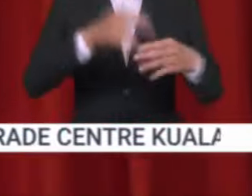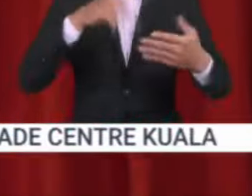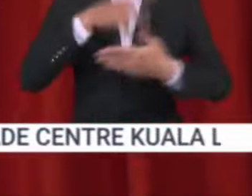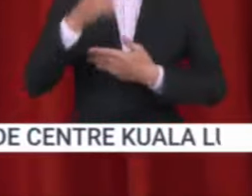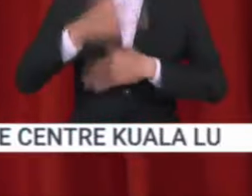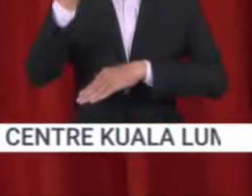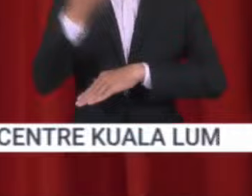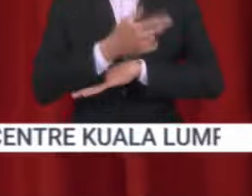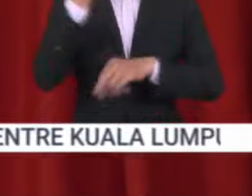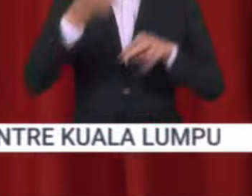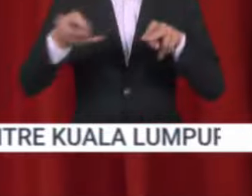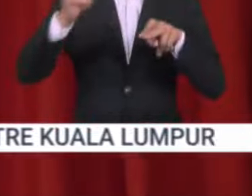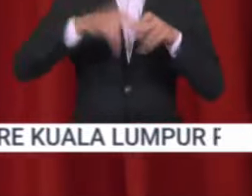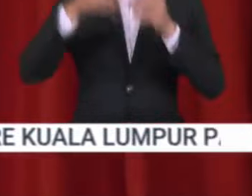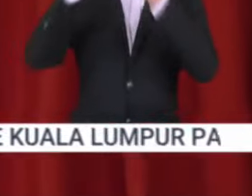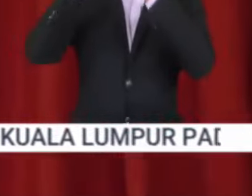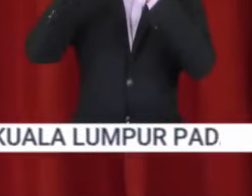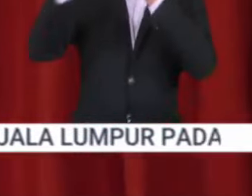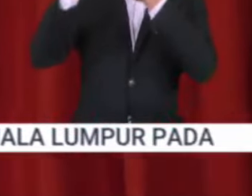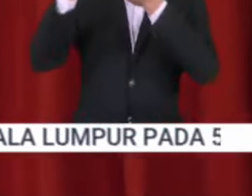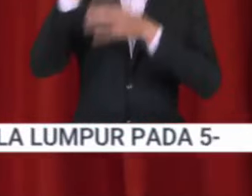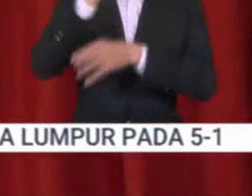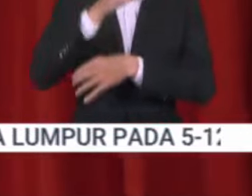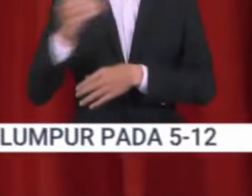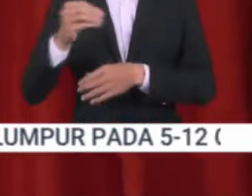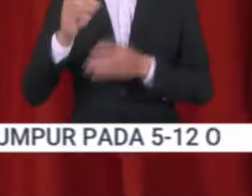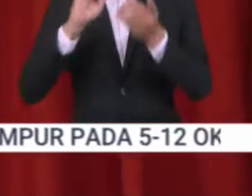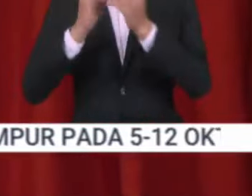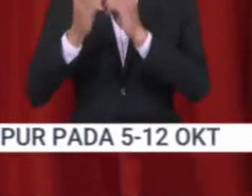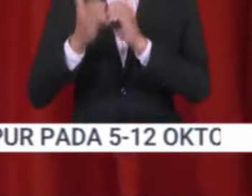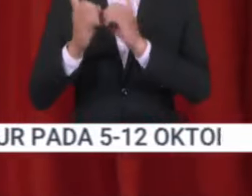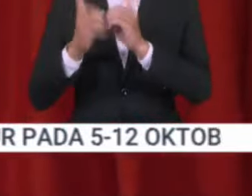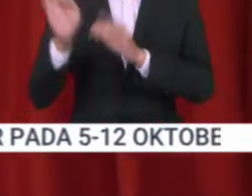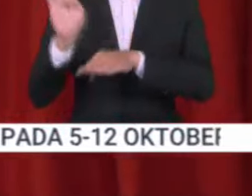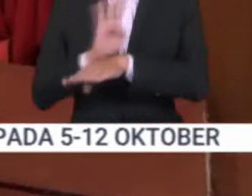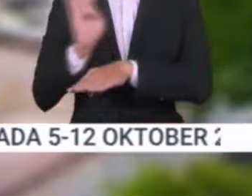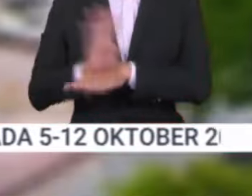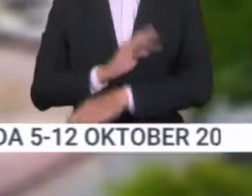bagi menambah pengetahuan dan kemahiran serta jaringan perniagaan mereka.